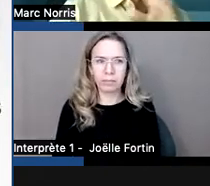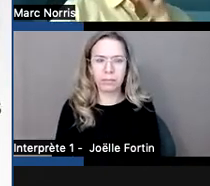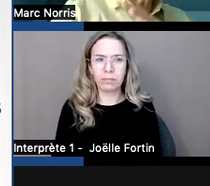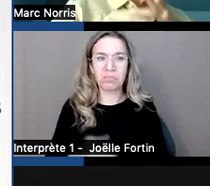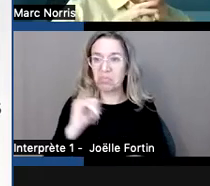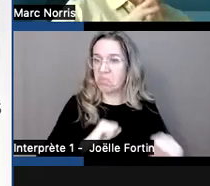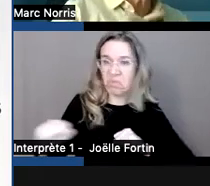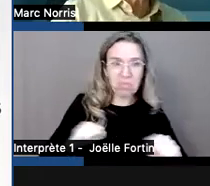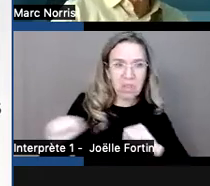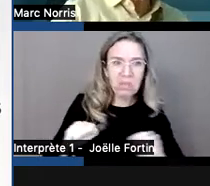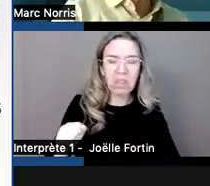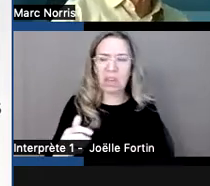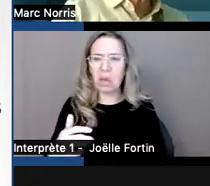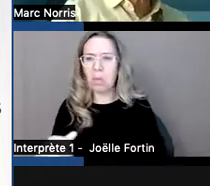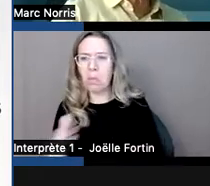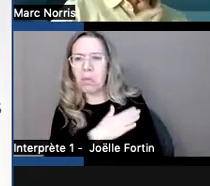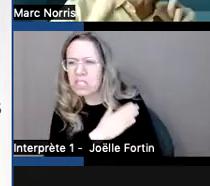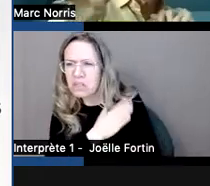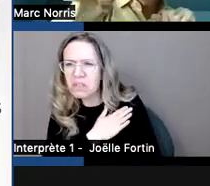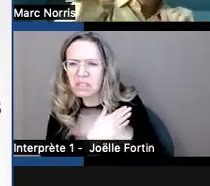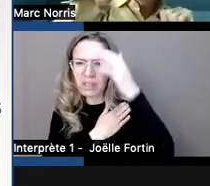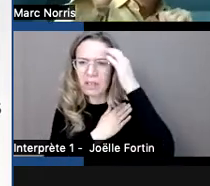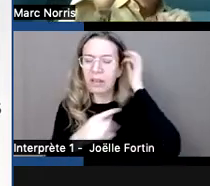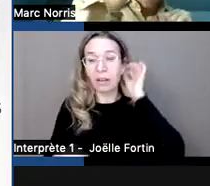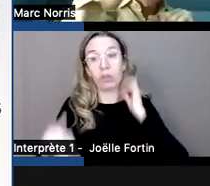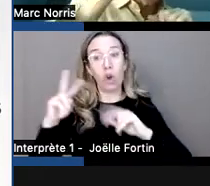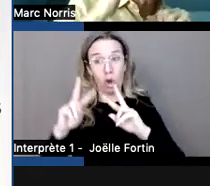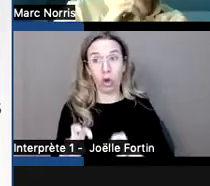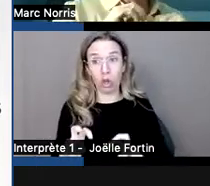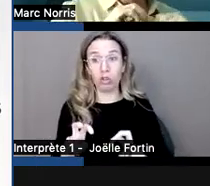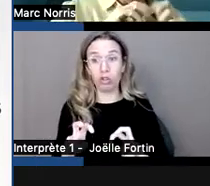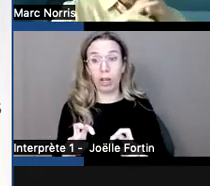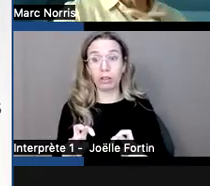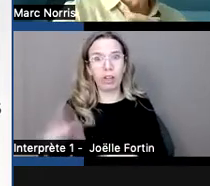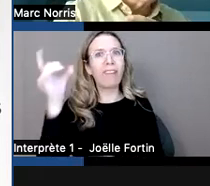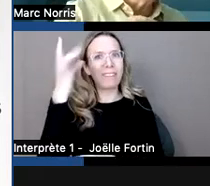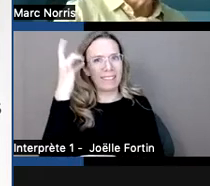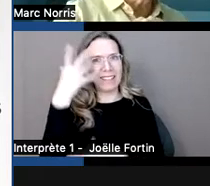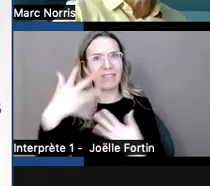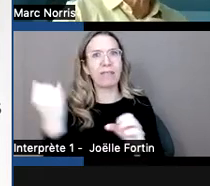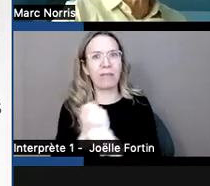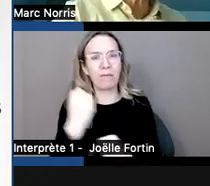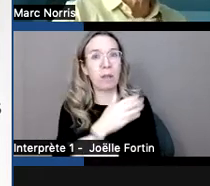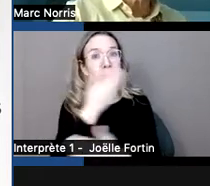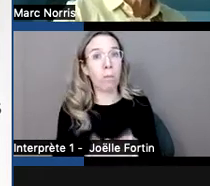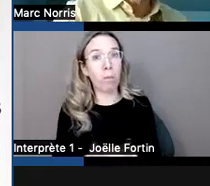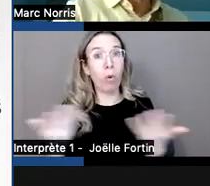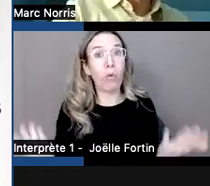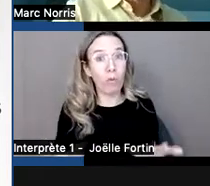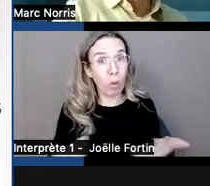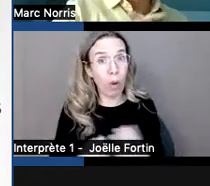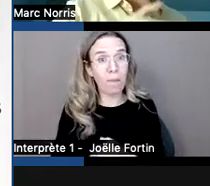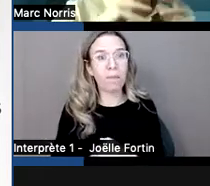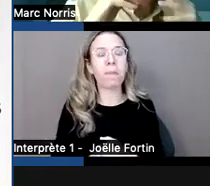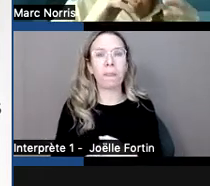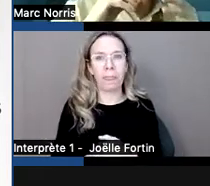L'inactivité pacifique, je vais aller rapido. Ça, c'est une recherche scientifique qui a été faite qui prouve clairement